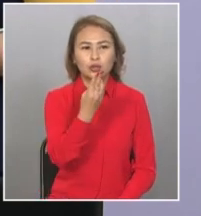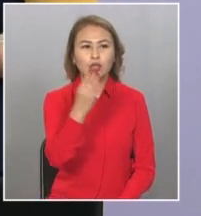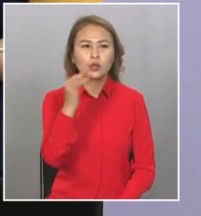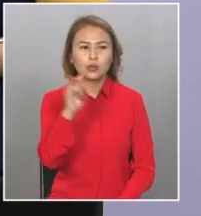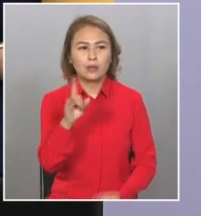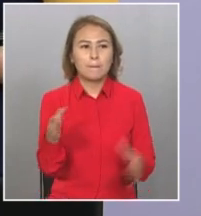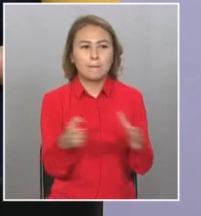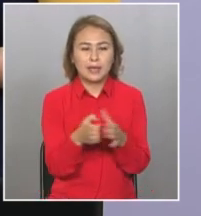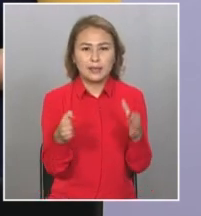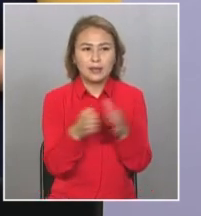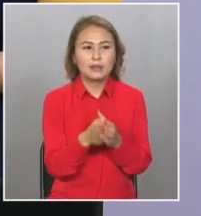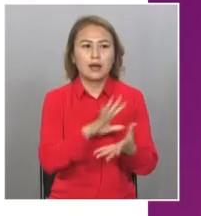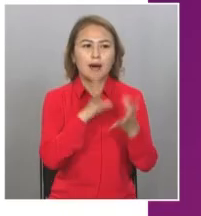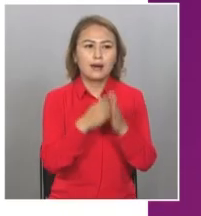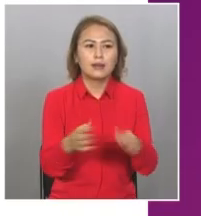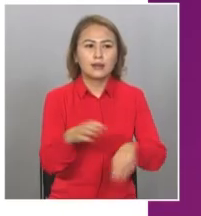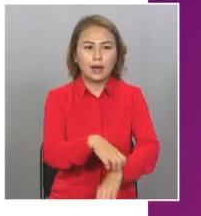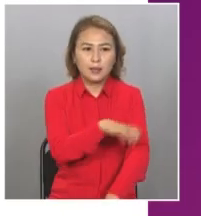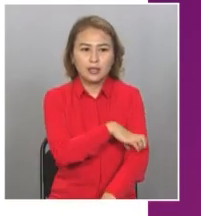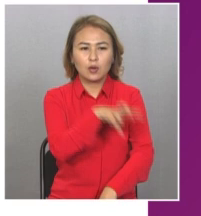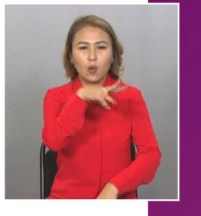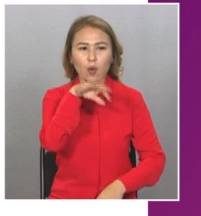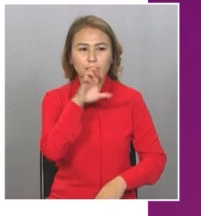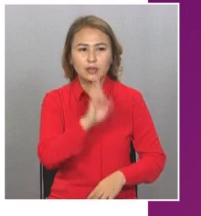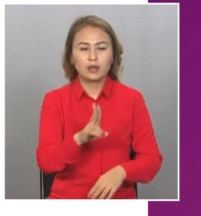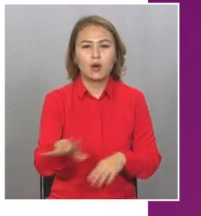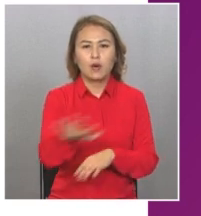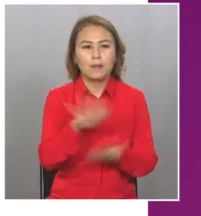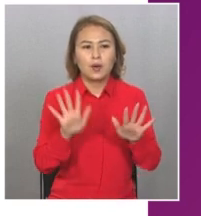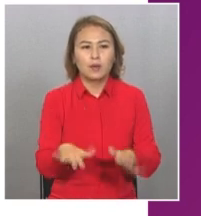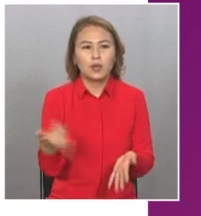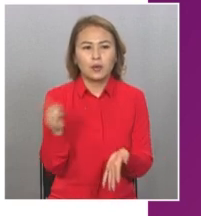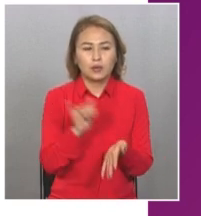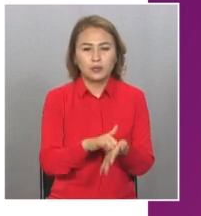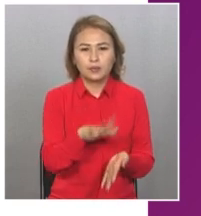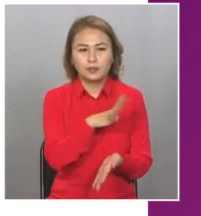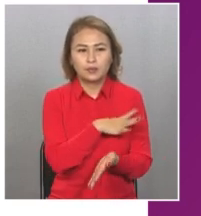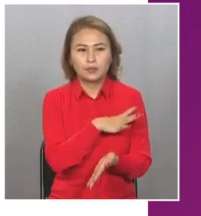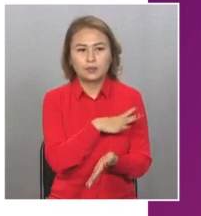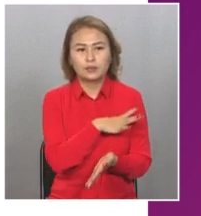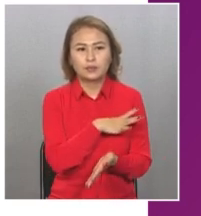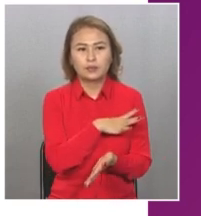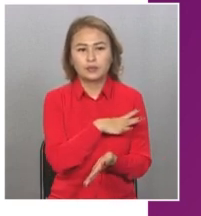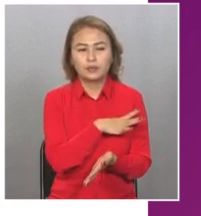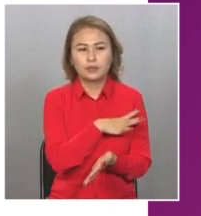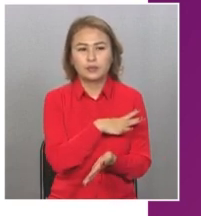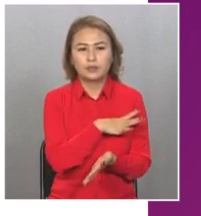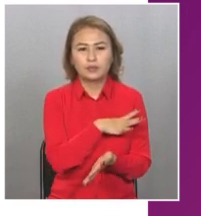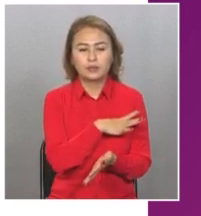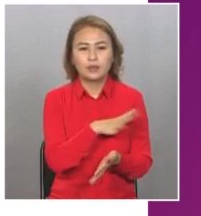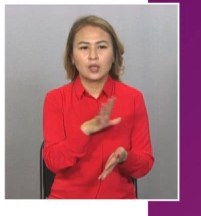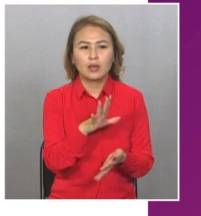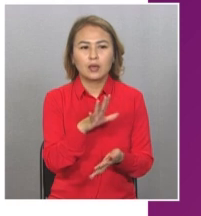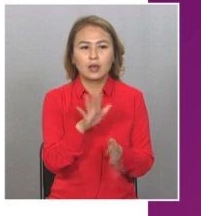300 партиясы негізінен орталық комитеті Омск қаласында бастау алған болатын. Омск